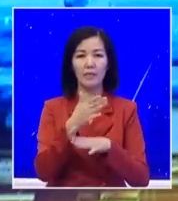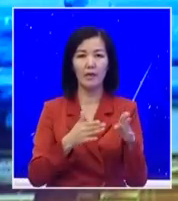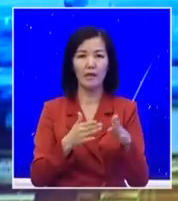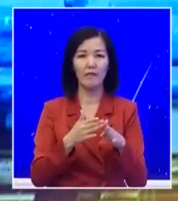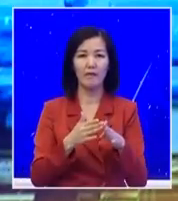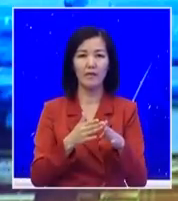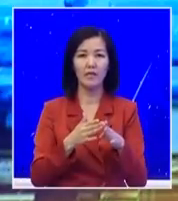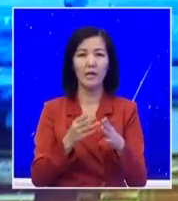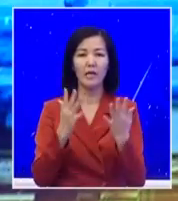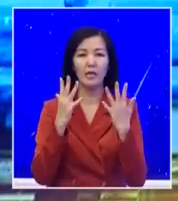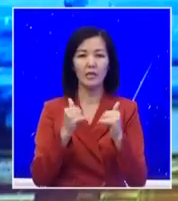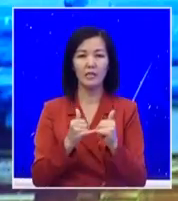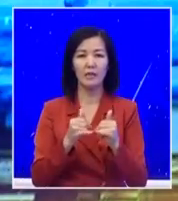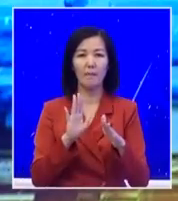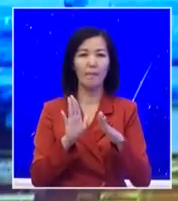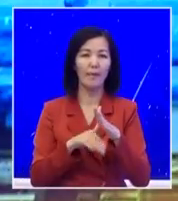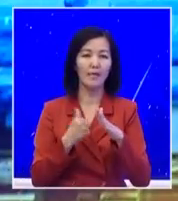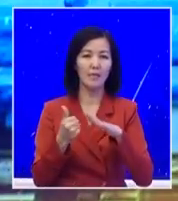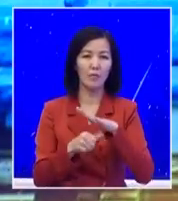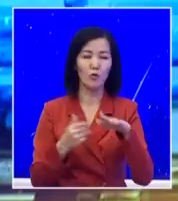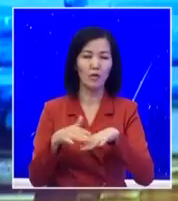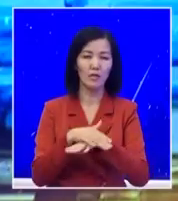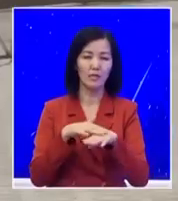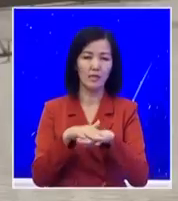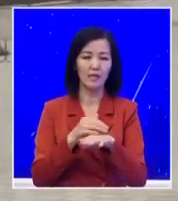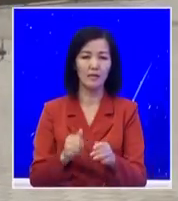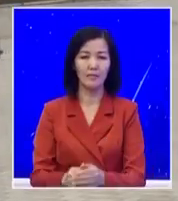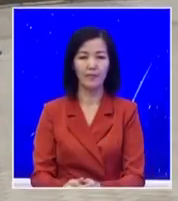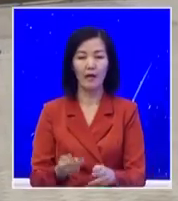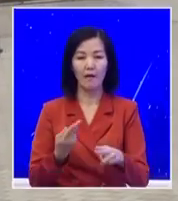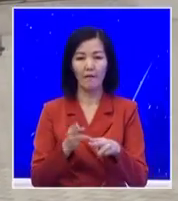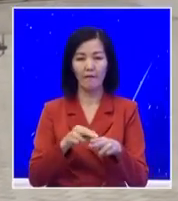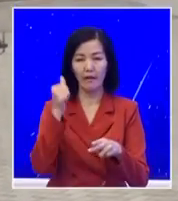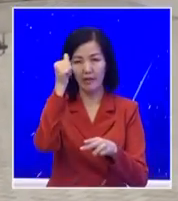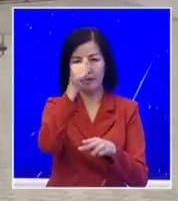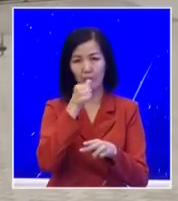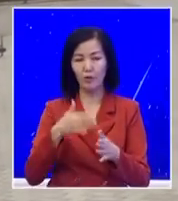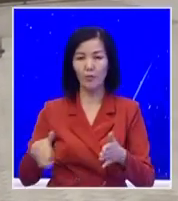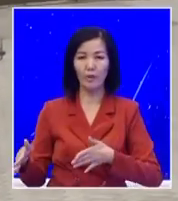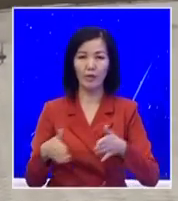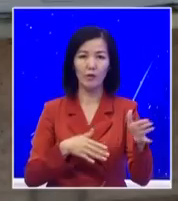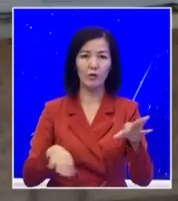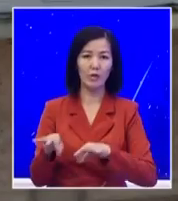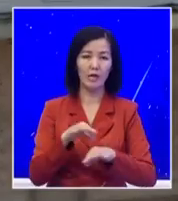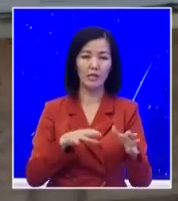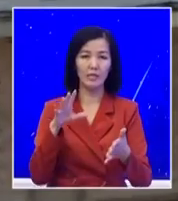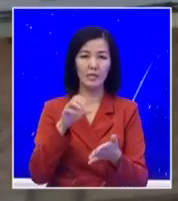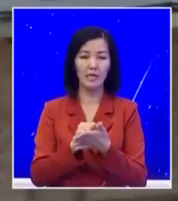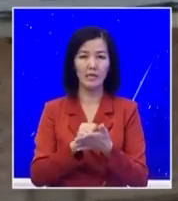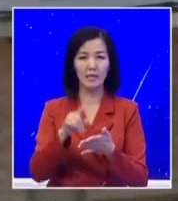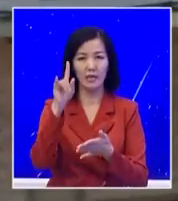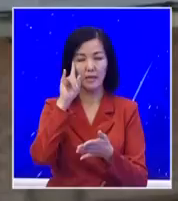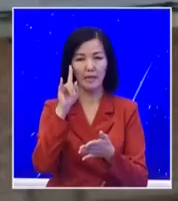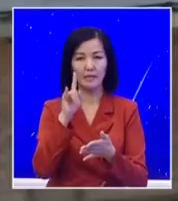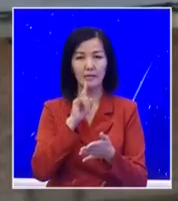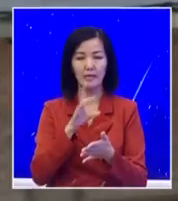составит контингент из числа безработного населения. В этом году по дорожной карте занятости в Ембекши-Казахском районе